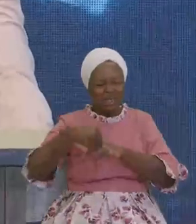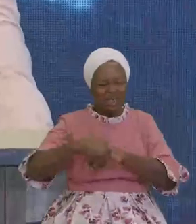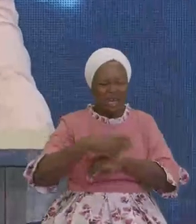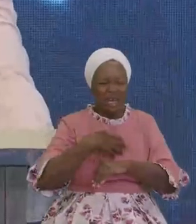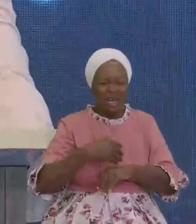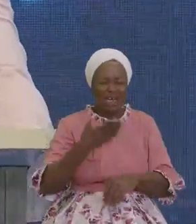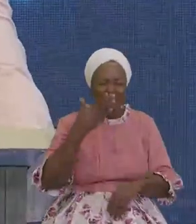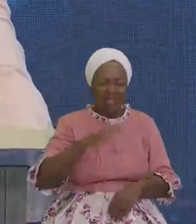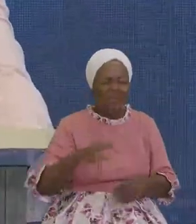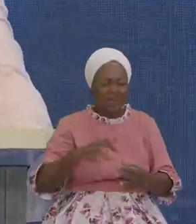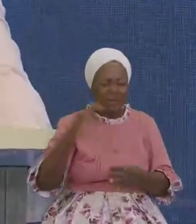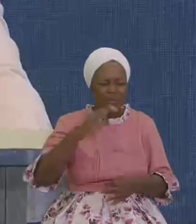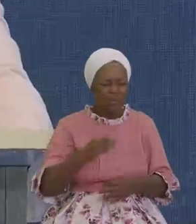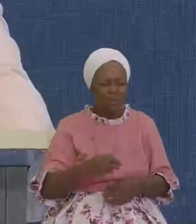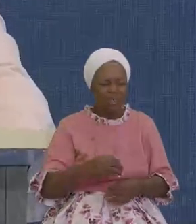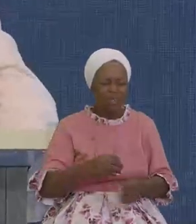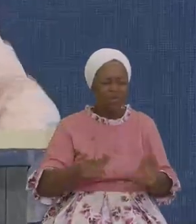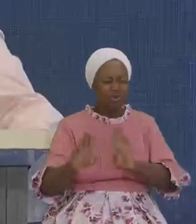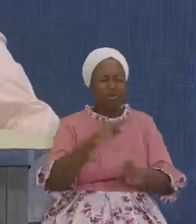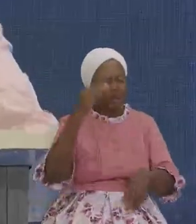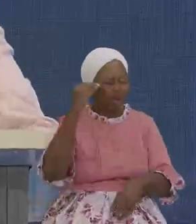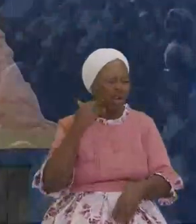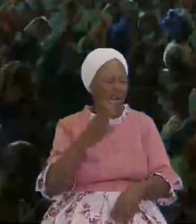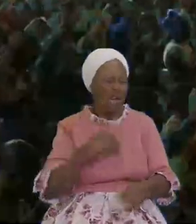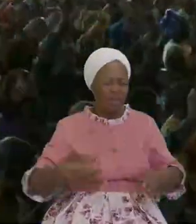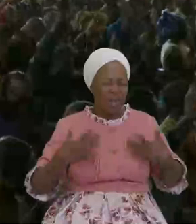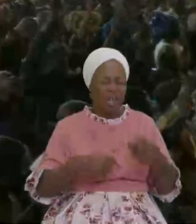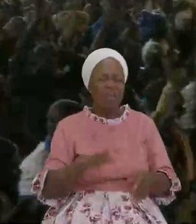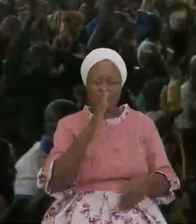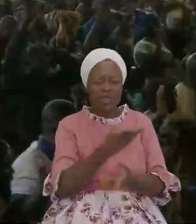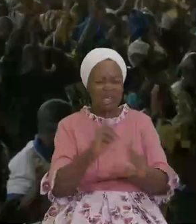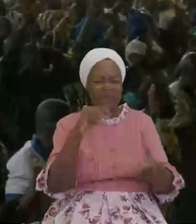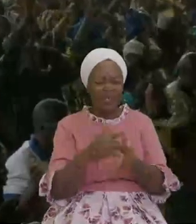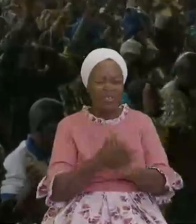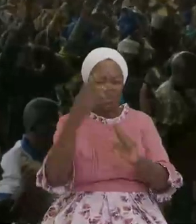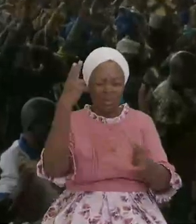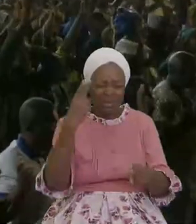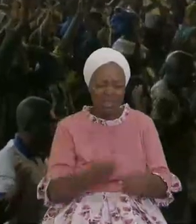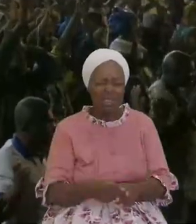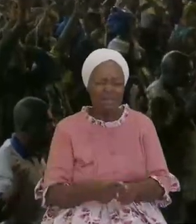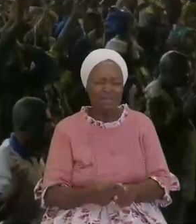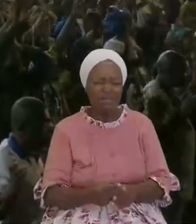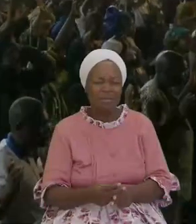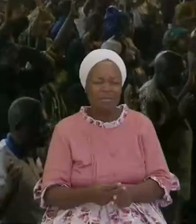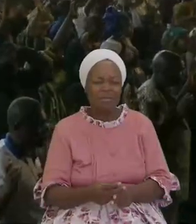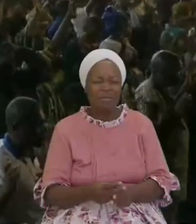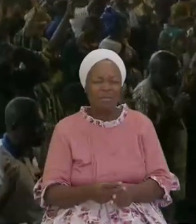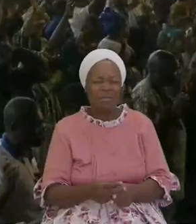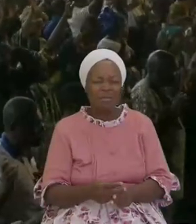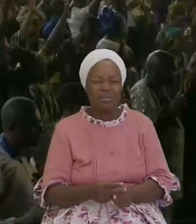Cauchemar, mauvais esprit qui tourmente ta tête et ta vie. Sois délivré au nom